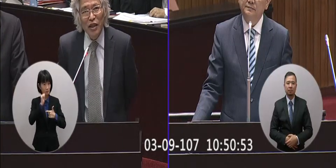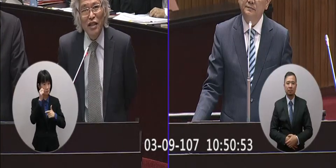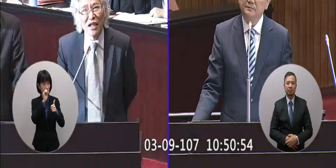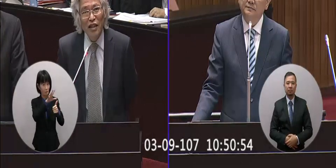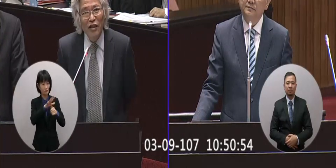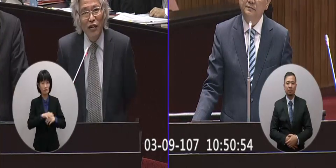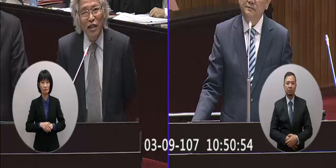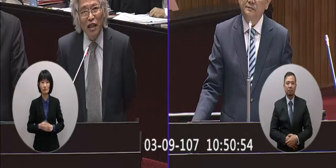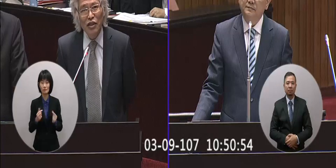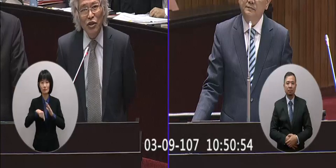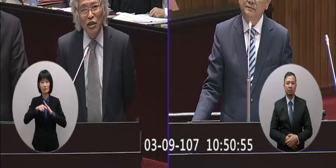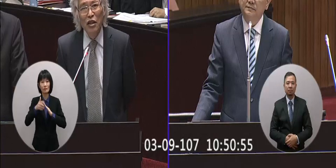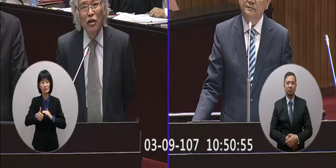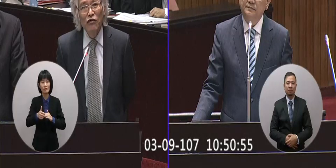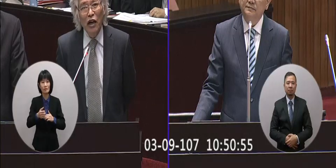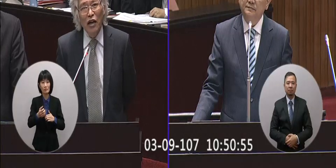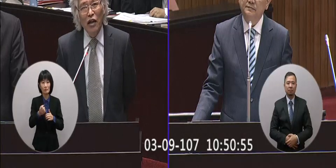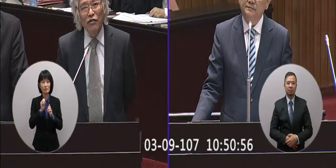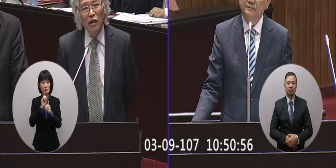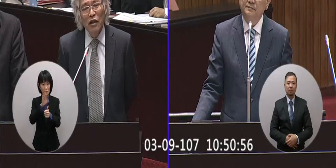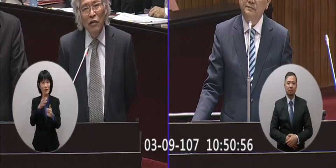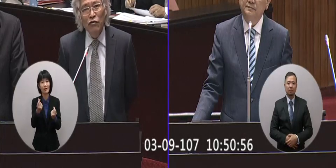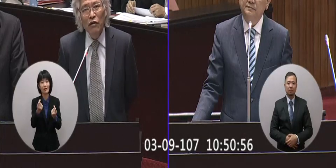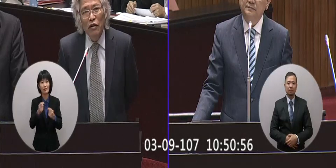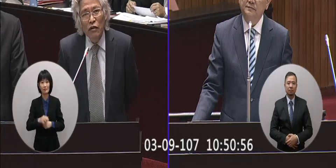刚刚讲院长讲了一个方向，就是